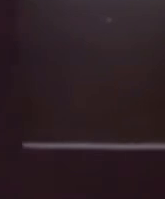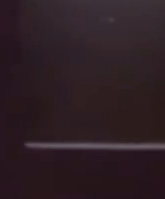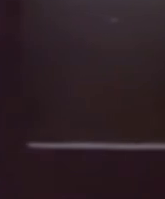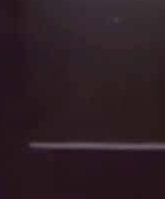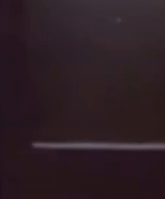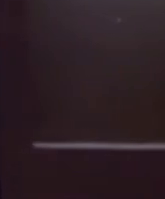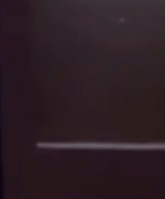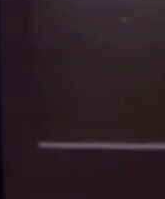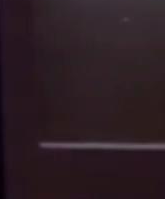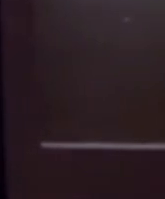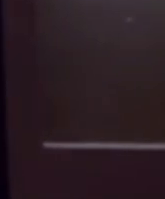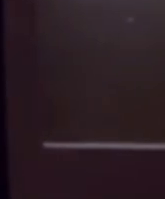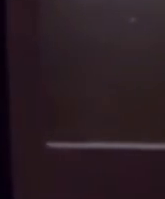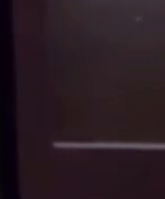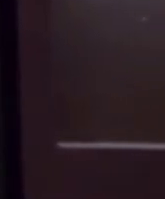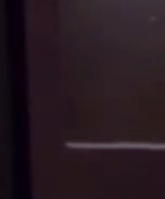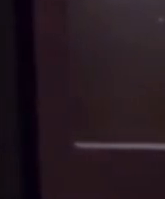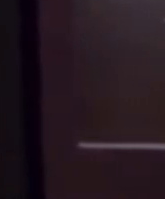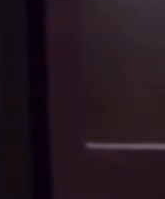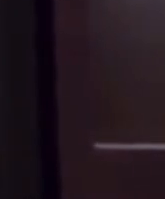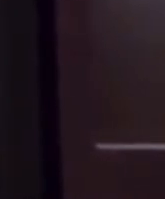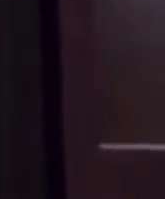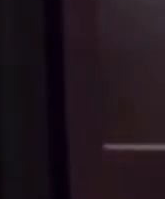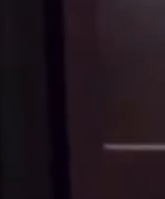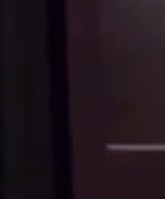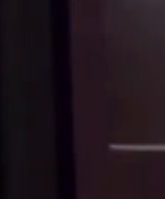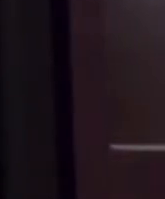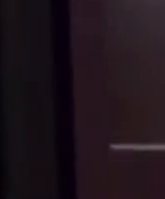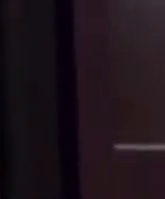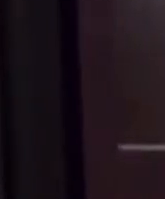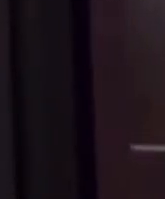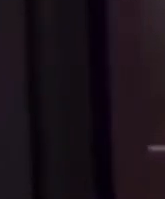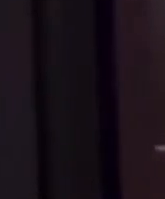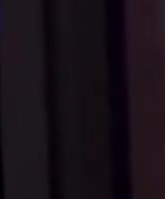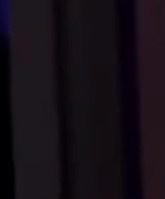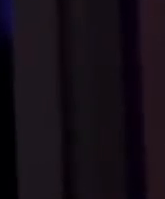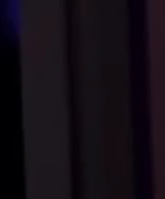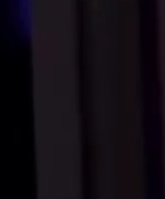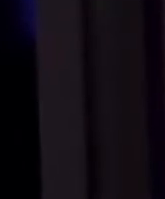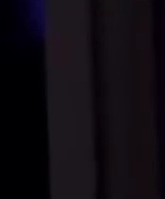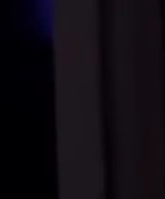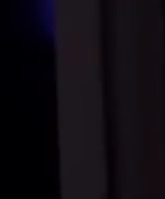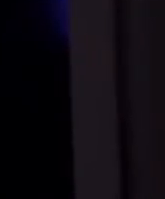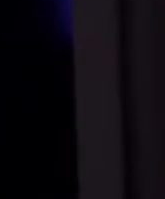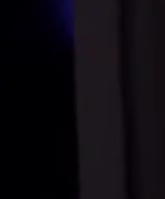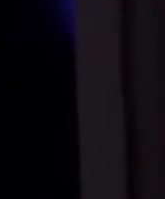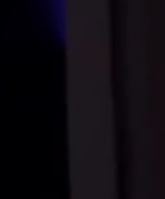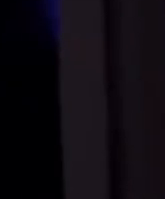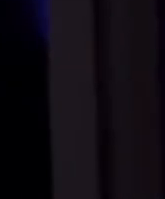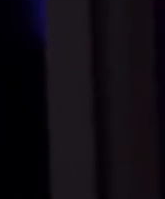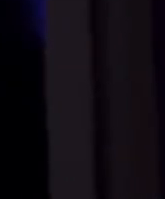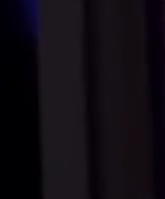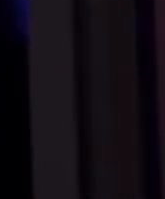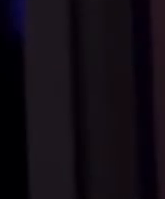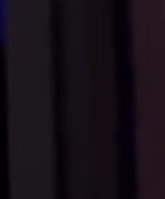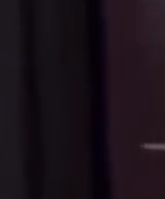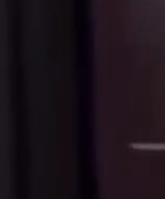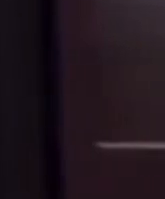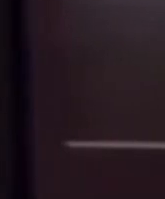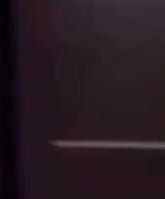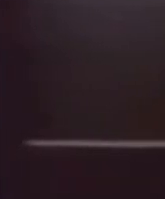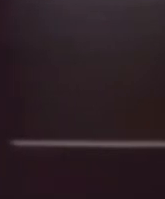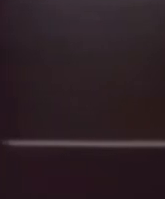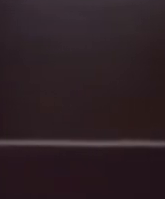wamepona, wamehifadhiwa. Kwa hiyo damu inachukua nembo ya kuhifadhi, nembo ya kuhifadhi. Ndio unaiona hapo,